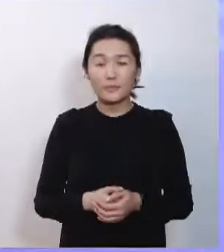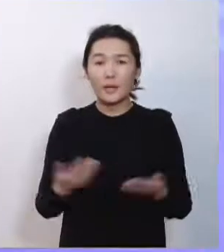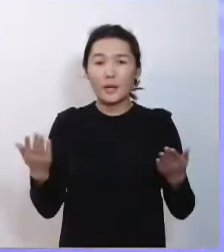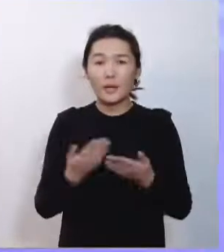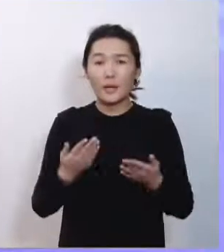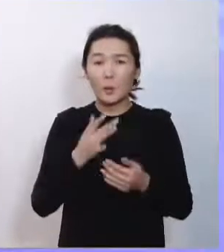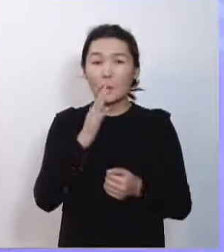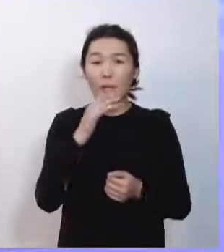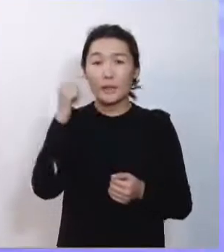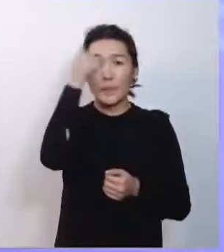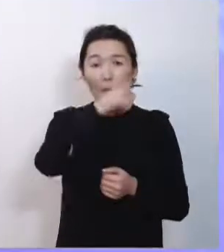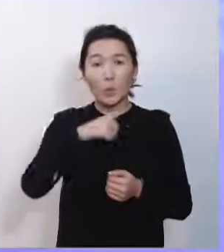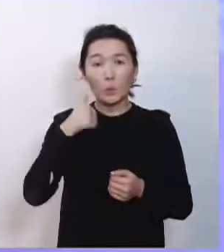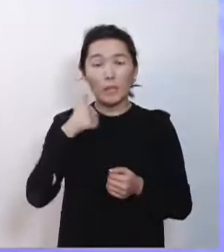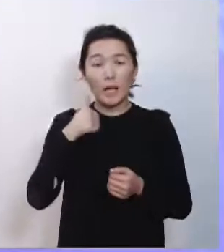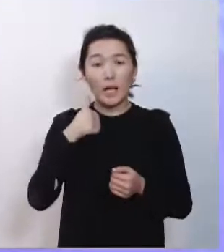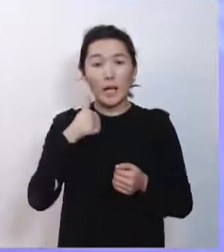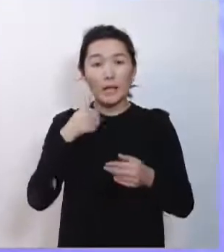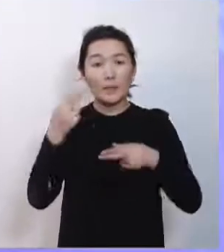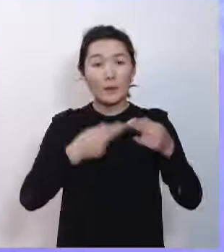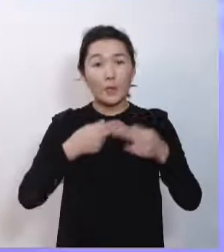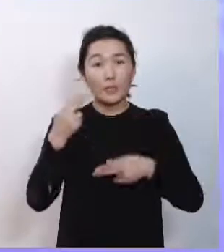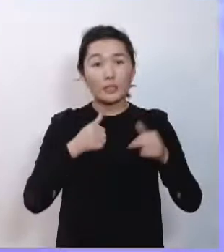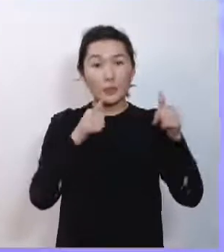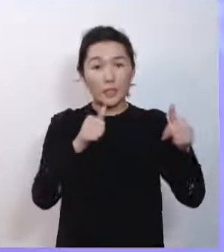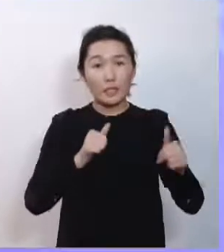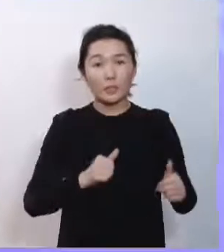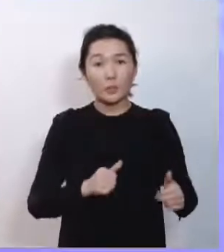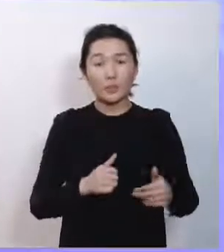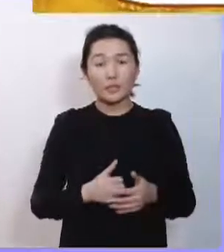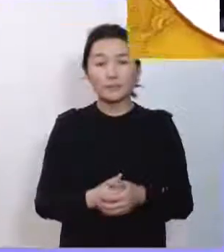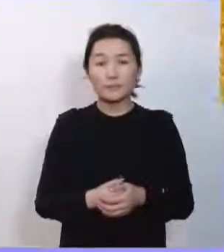Какое время года изображено на рисунке?